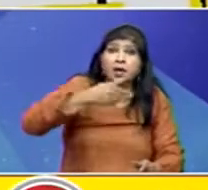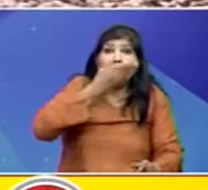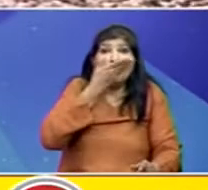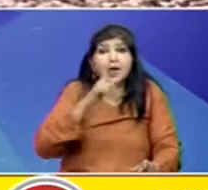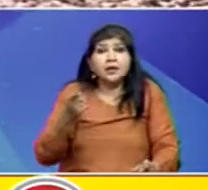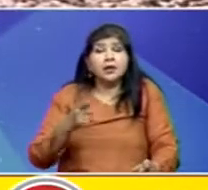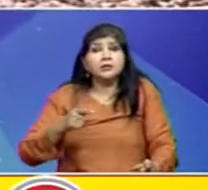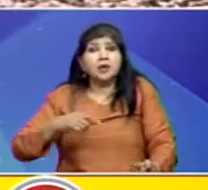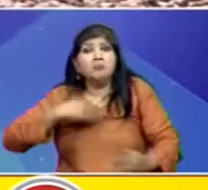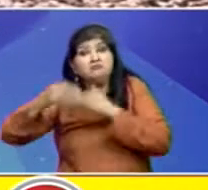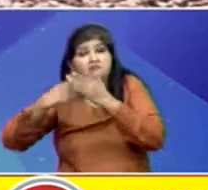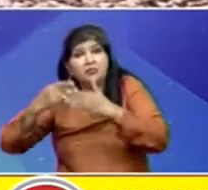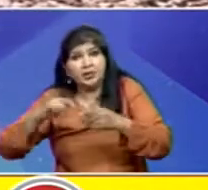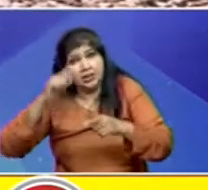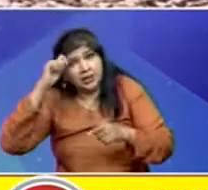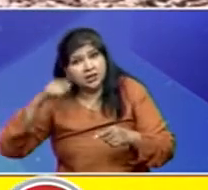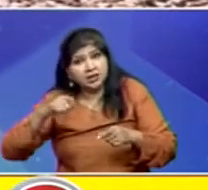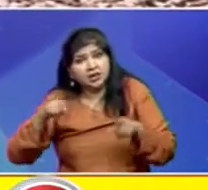थी